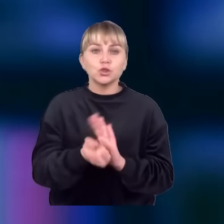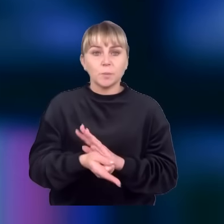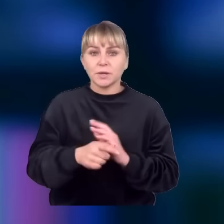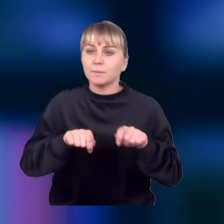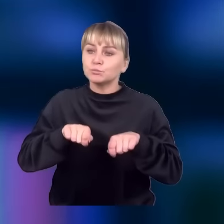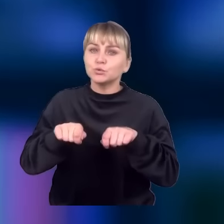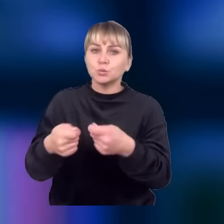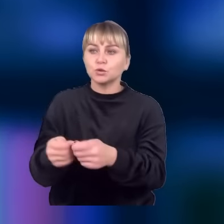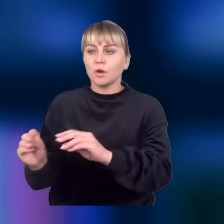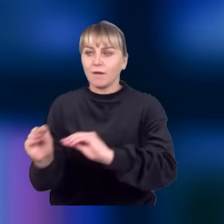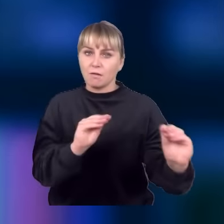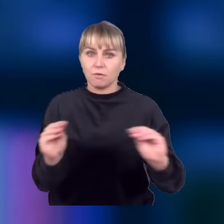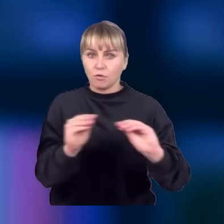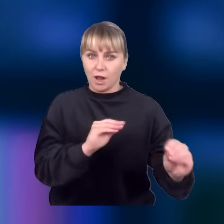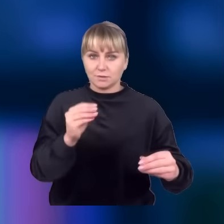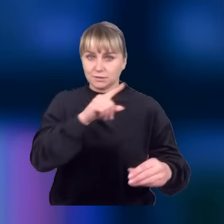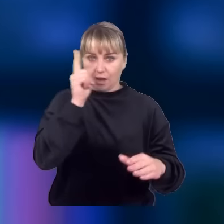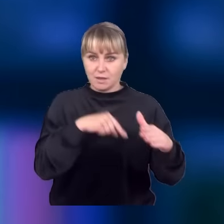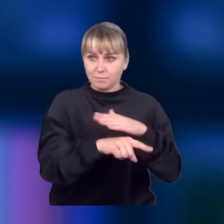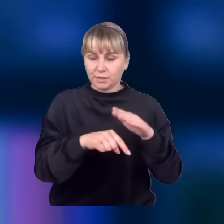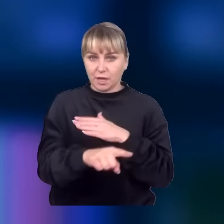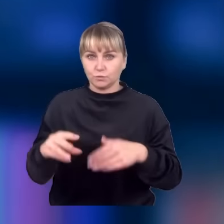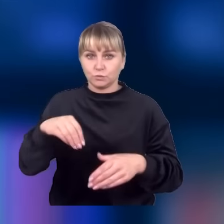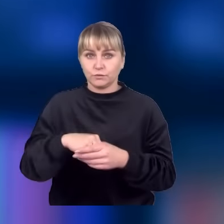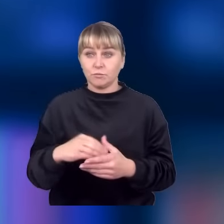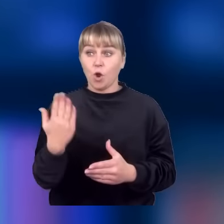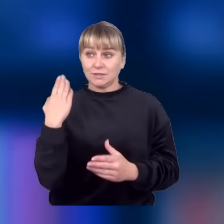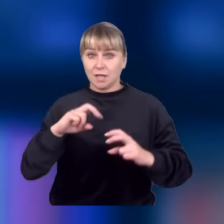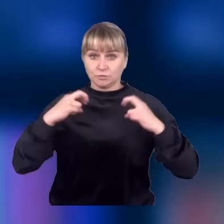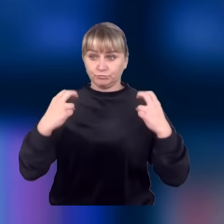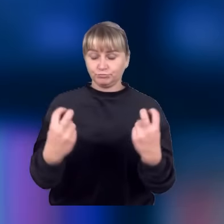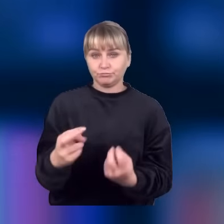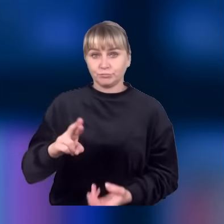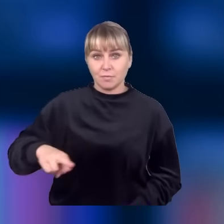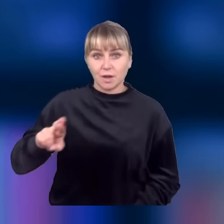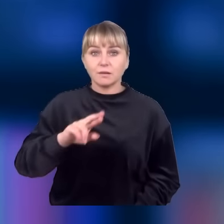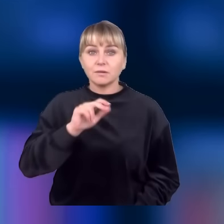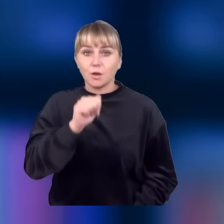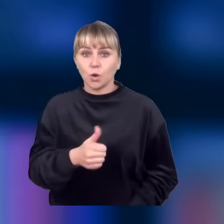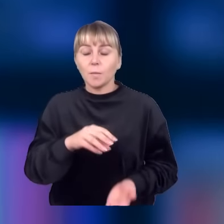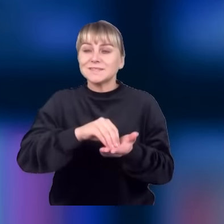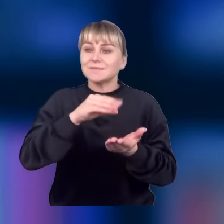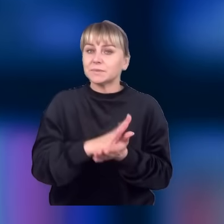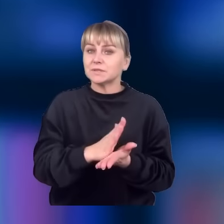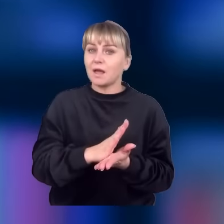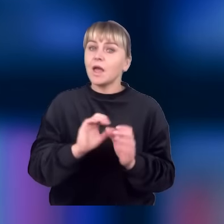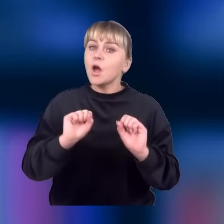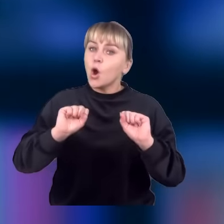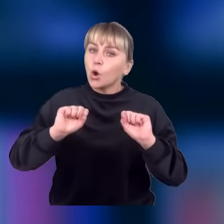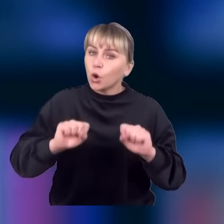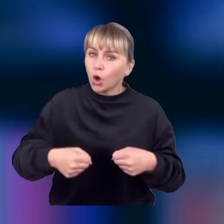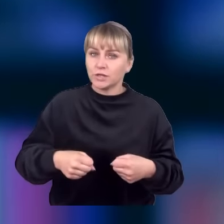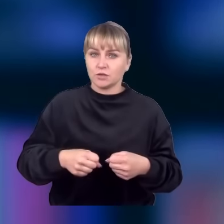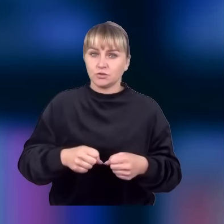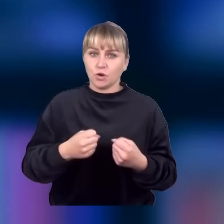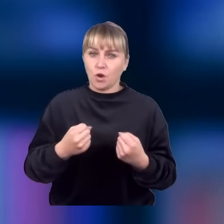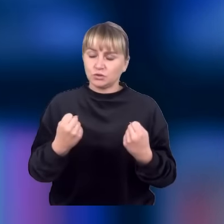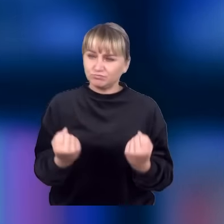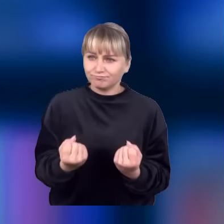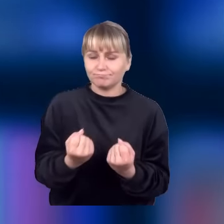relokacji migrantów. Na ostatnim posiedzeniu Rady Europy w konkluzjach zapisano konieczność zintensyfikowania działań na